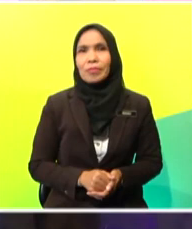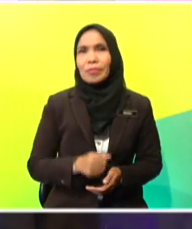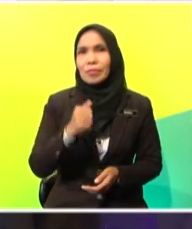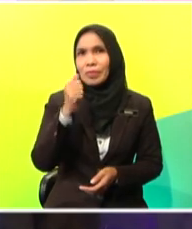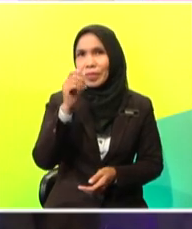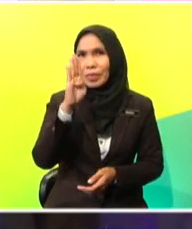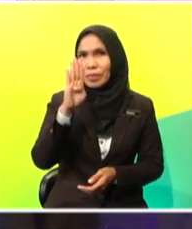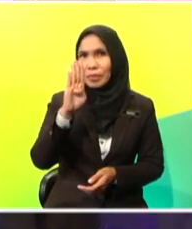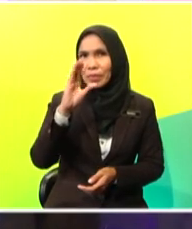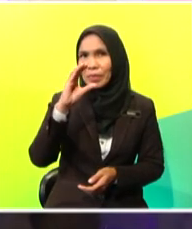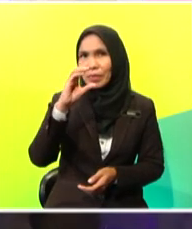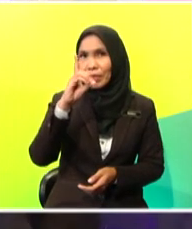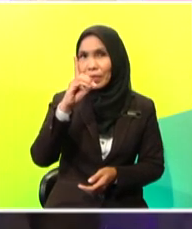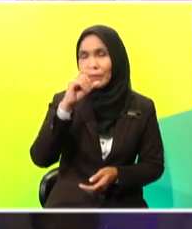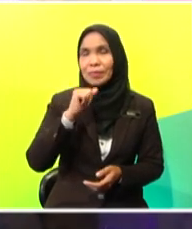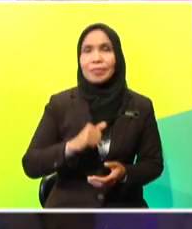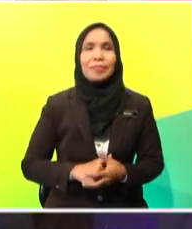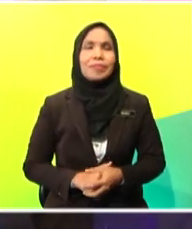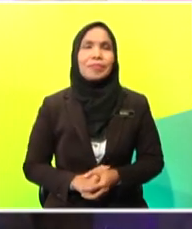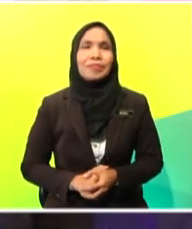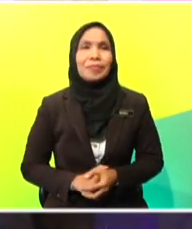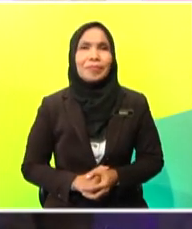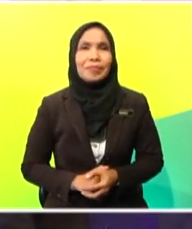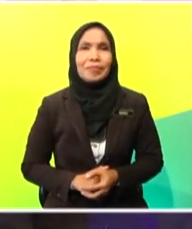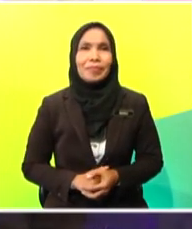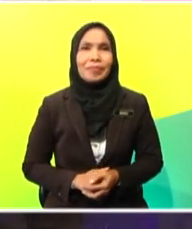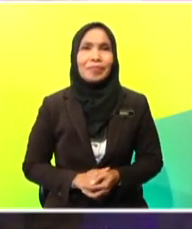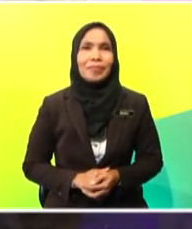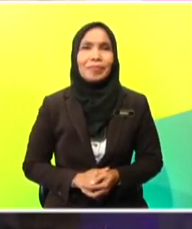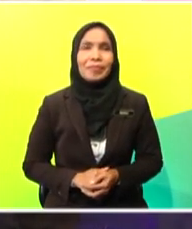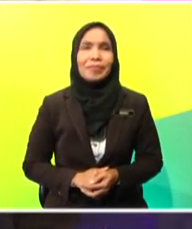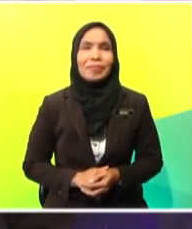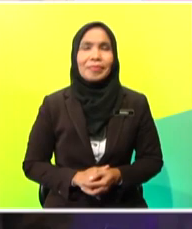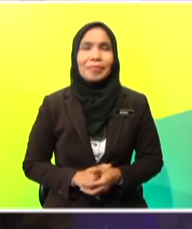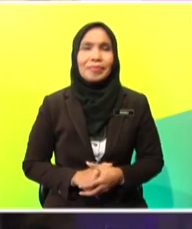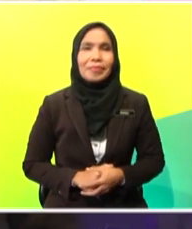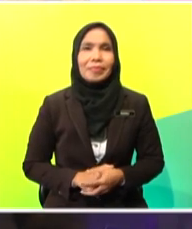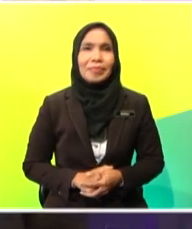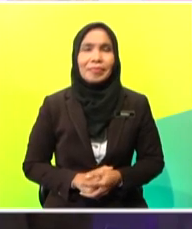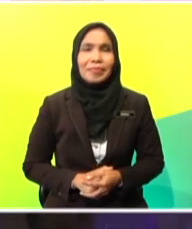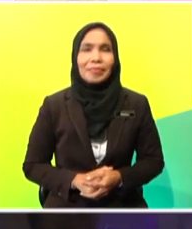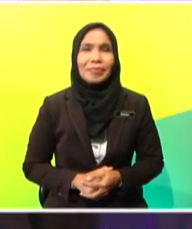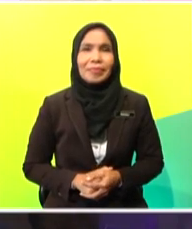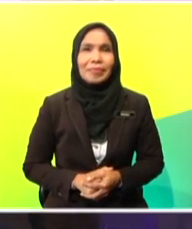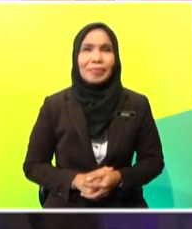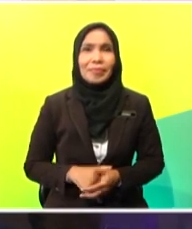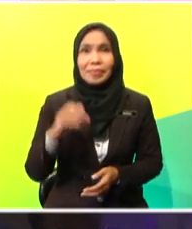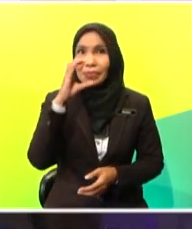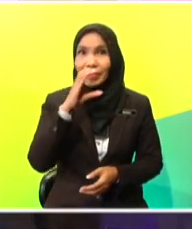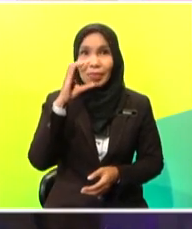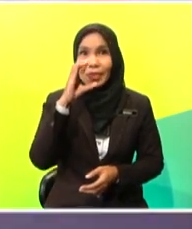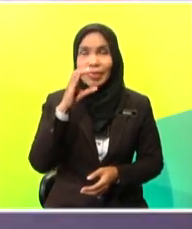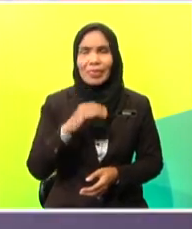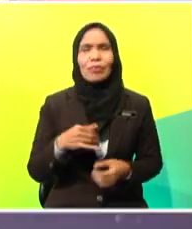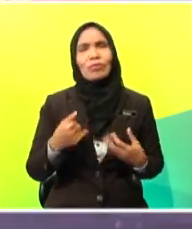BCD nah kayak cari mana ihacked Sari saya udah nampak Cikgu tajam mereka